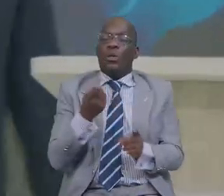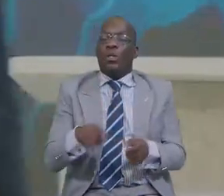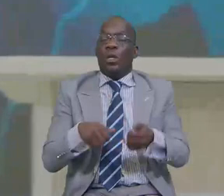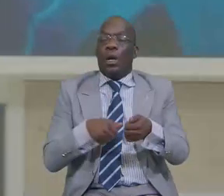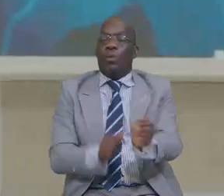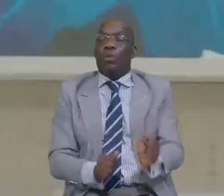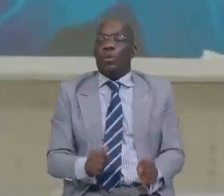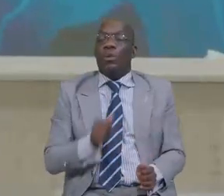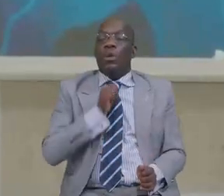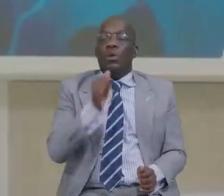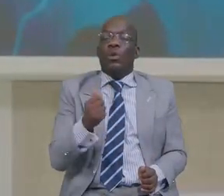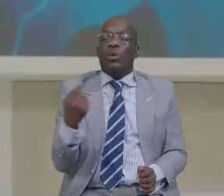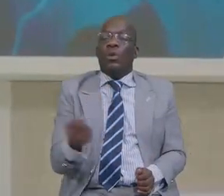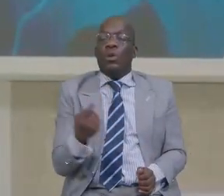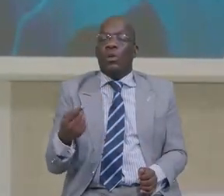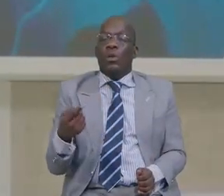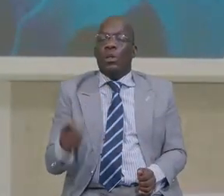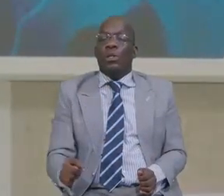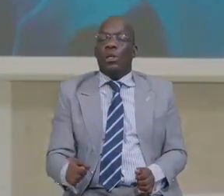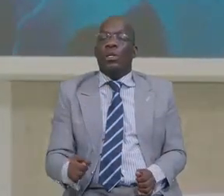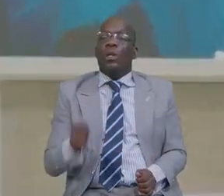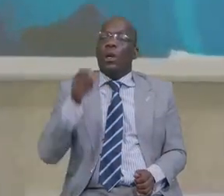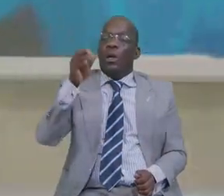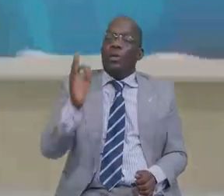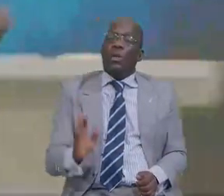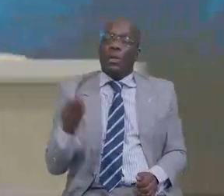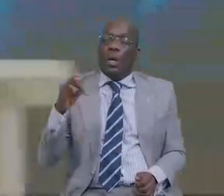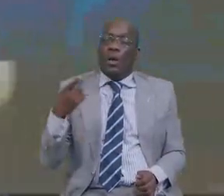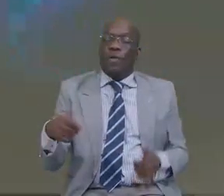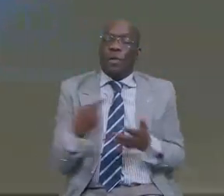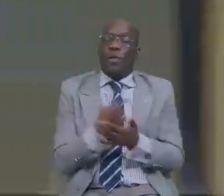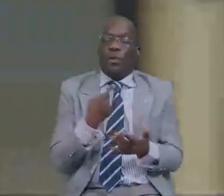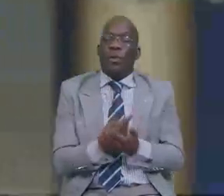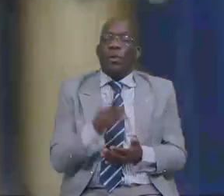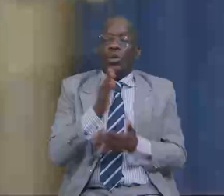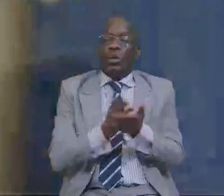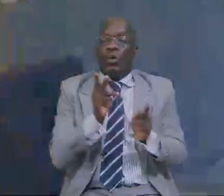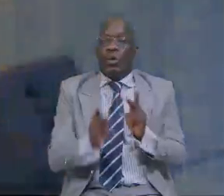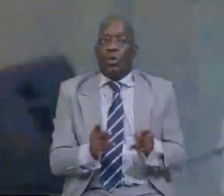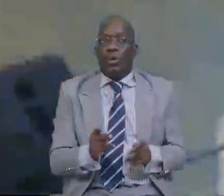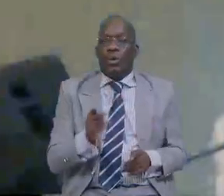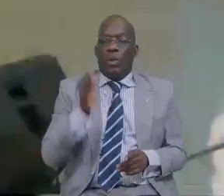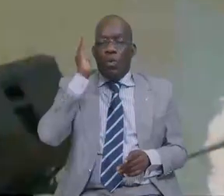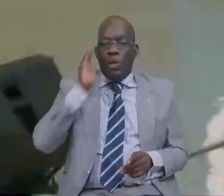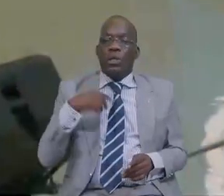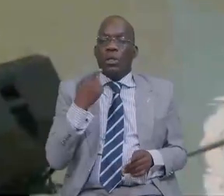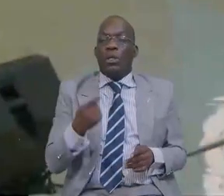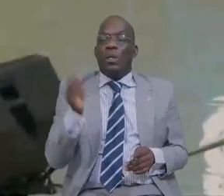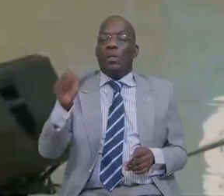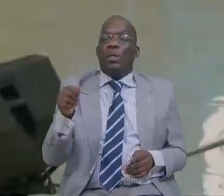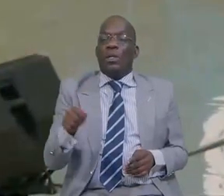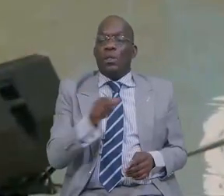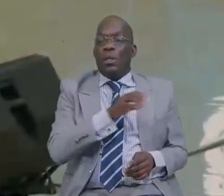les apôtres, pas seulement les ministres du premier siècle. Il y a certaines personnes qui disent,